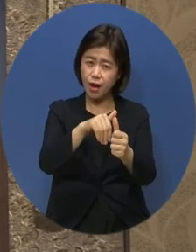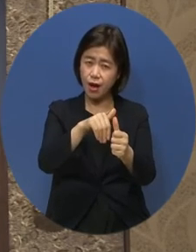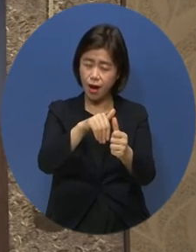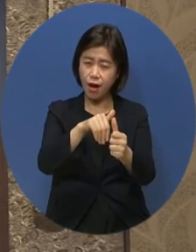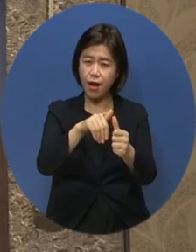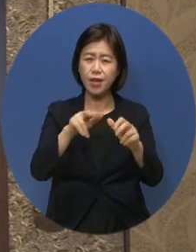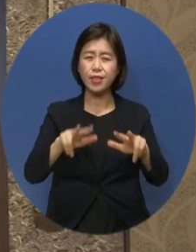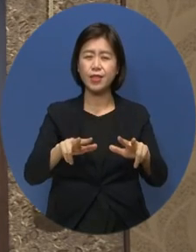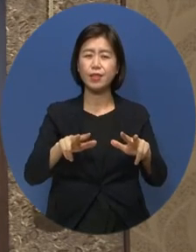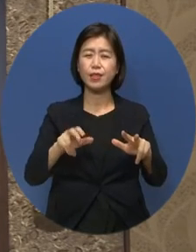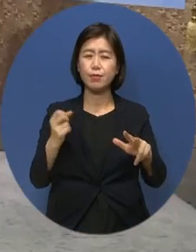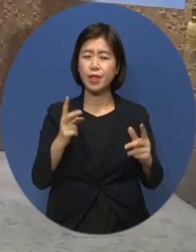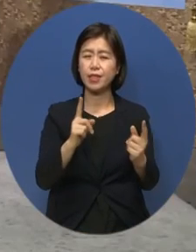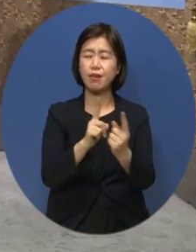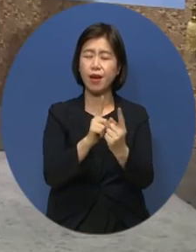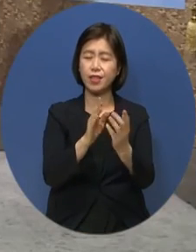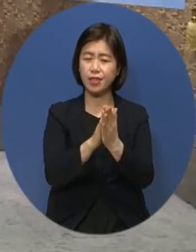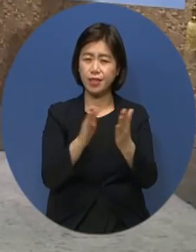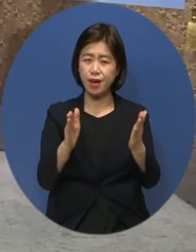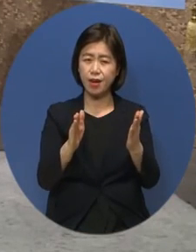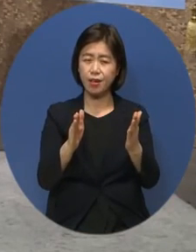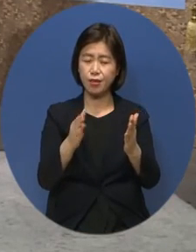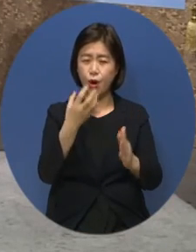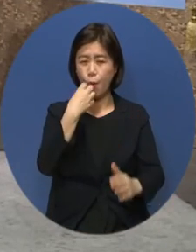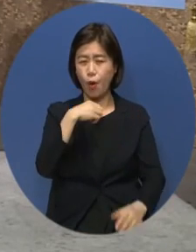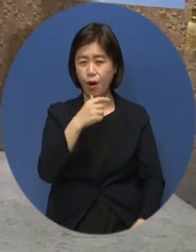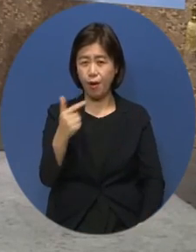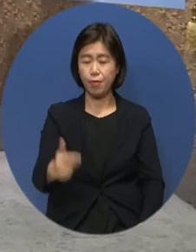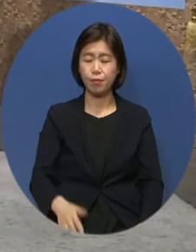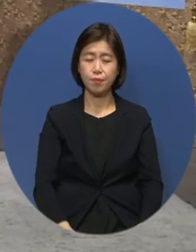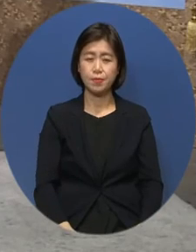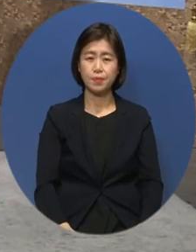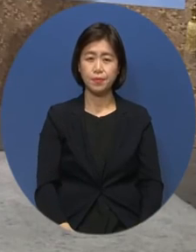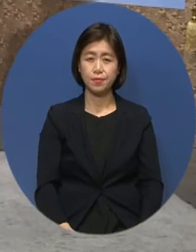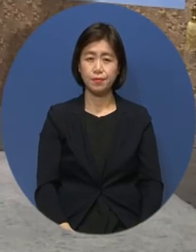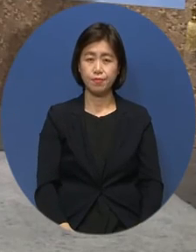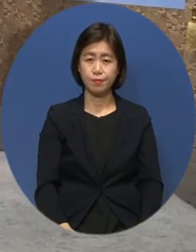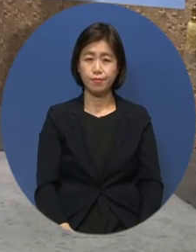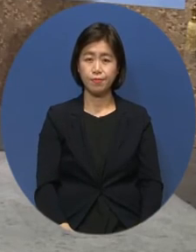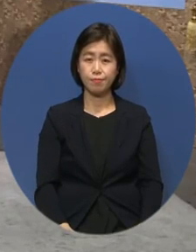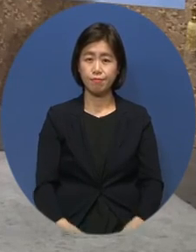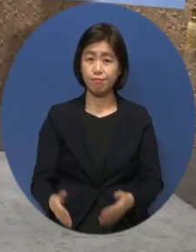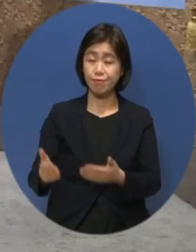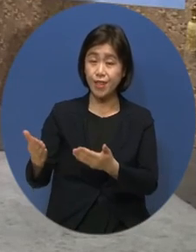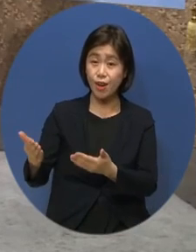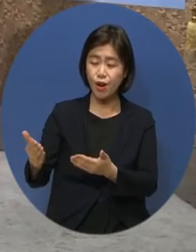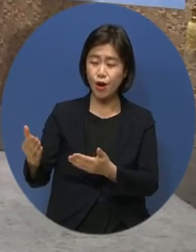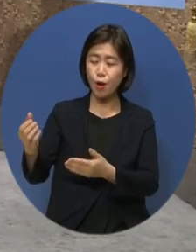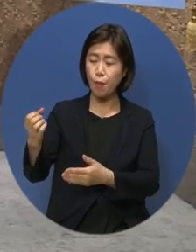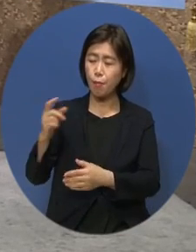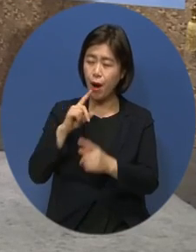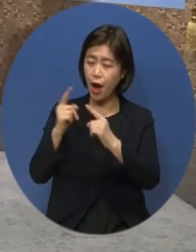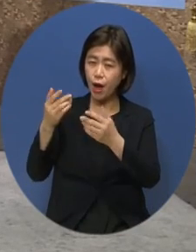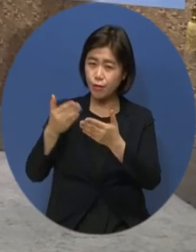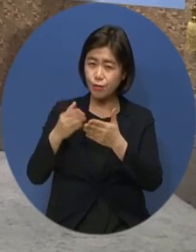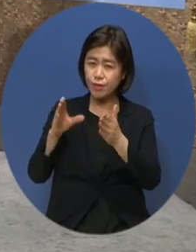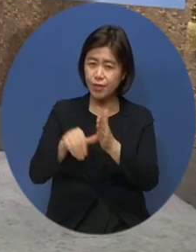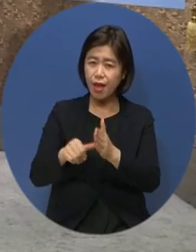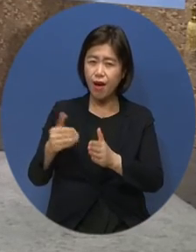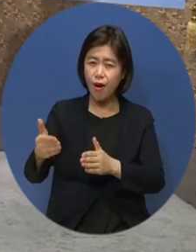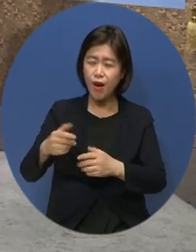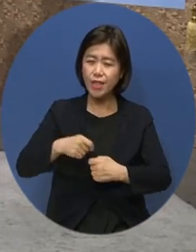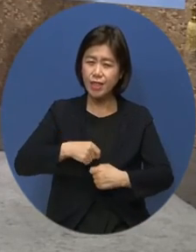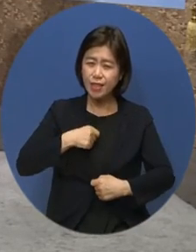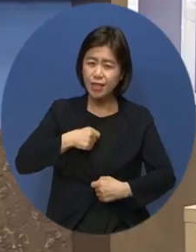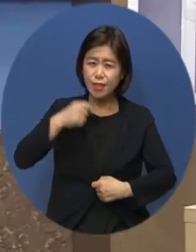자랑스럽습니다 4 4 또 관장님의 얘기를 들어보니깐 저도 이게 관장님의 진심이 느껴지고 해서 아예